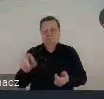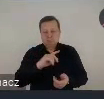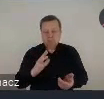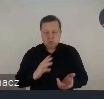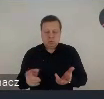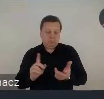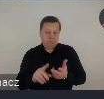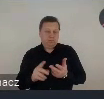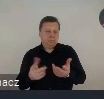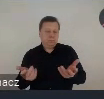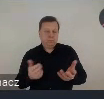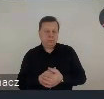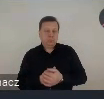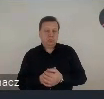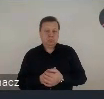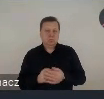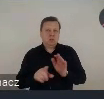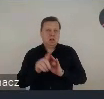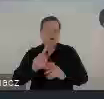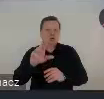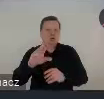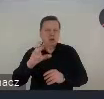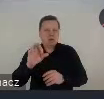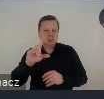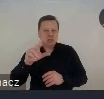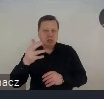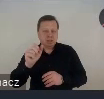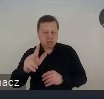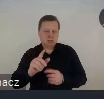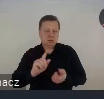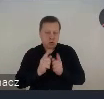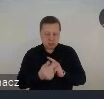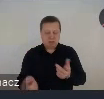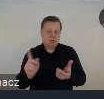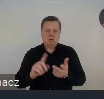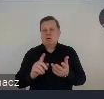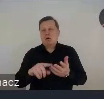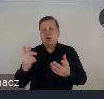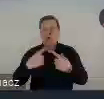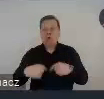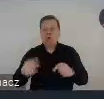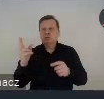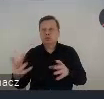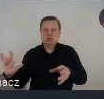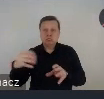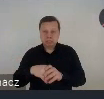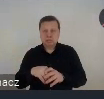spotkania dla rzemieślników, spotkania dla osób chcących dopiero dołączyć